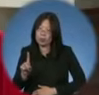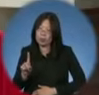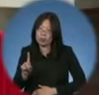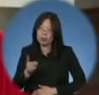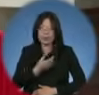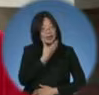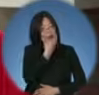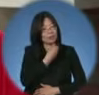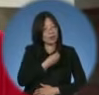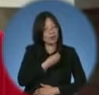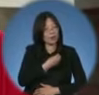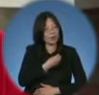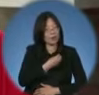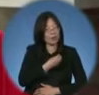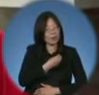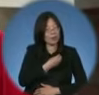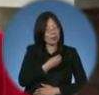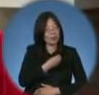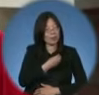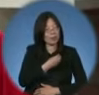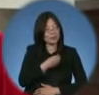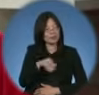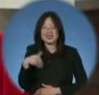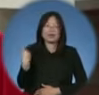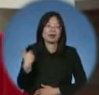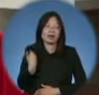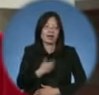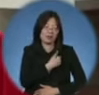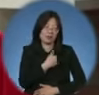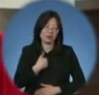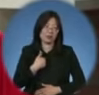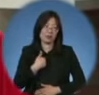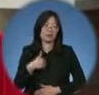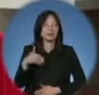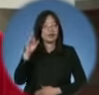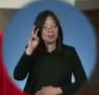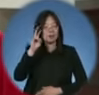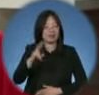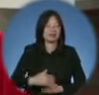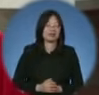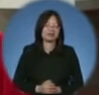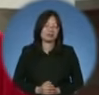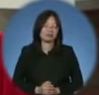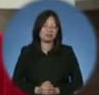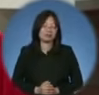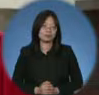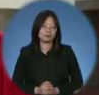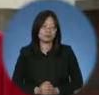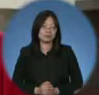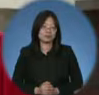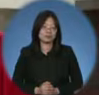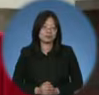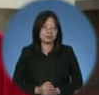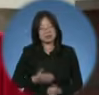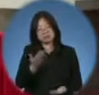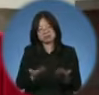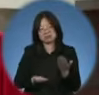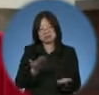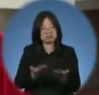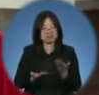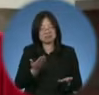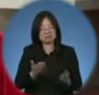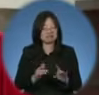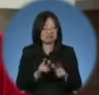뭐 행복할지는 모르겠는데 만족할지도 모르고요 그건 뭐 비교하는 게